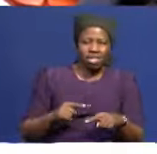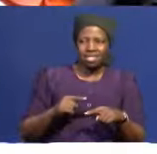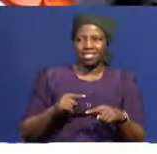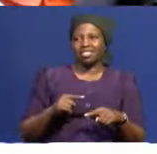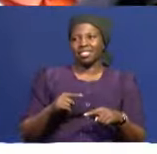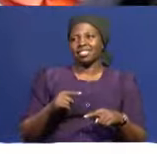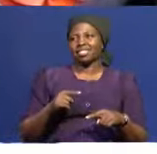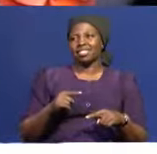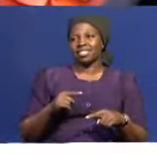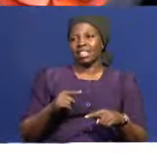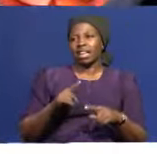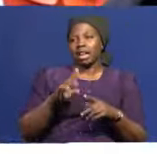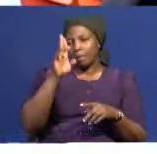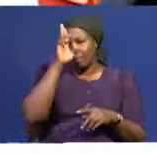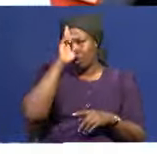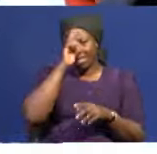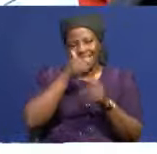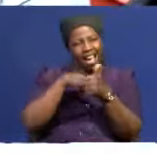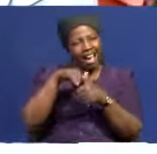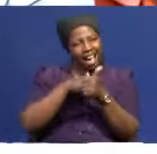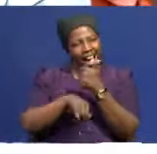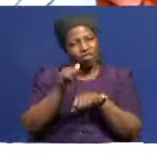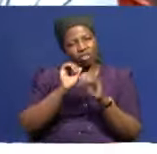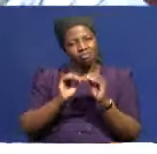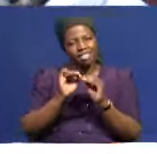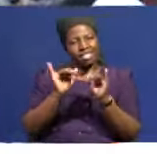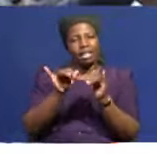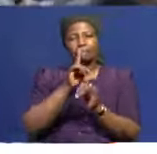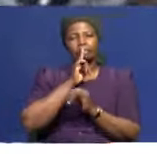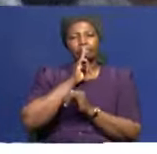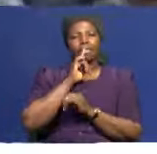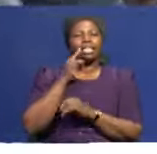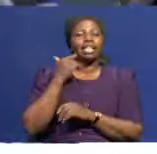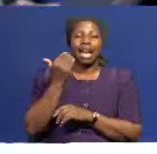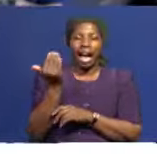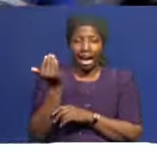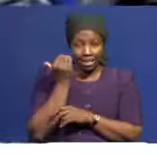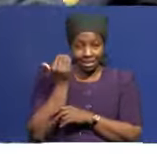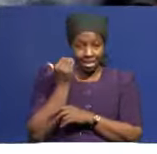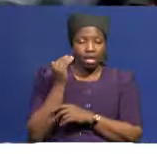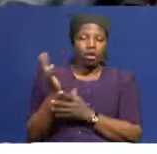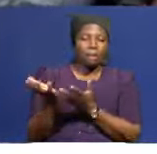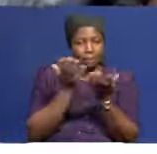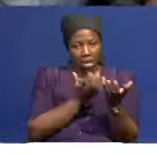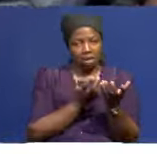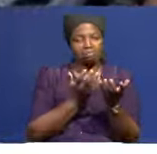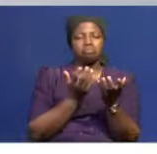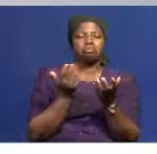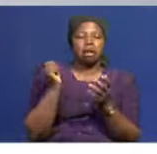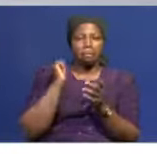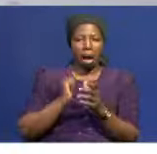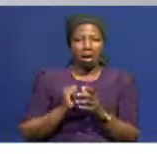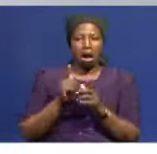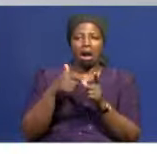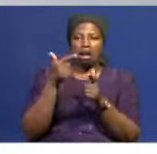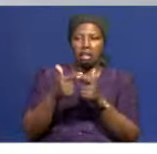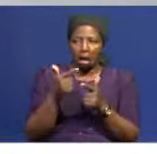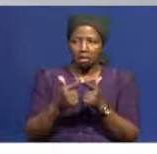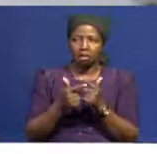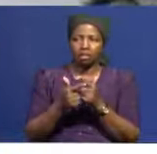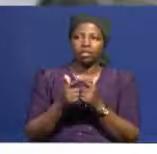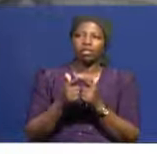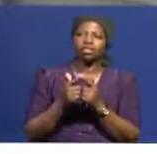bag naye nitanikuletea lakini utanigaramia. Akaniambia ni sawa, nifanye estimate. Nikufika